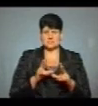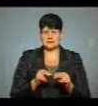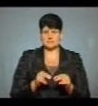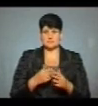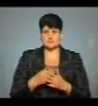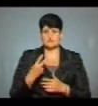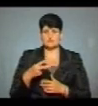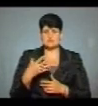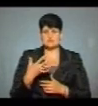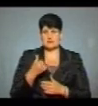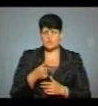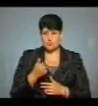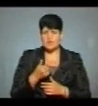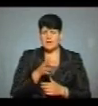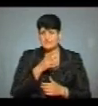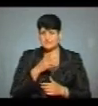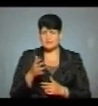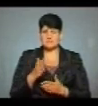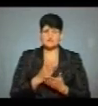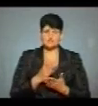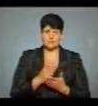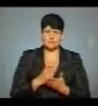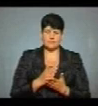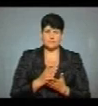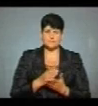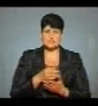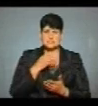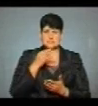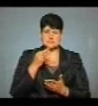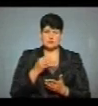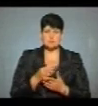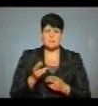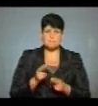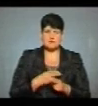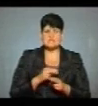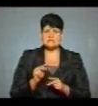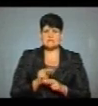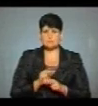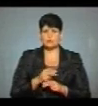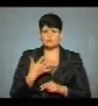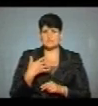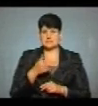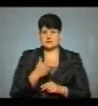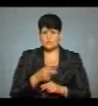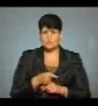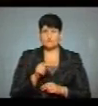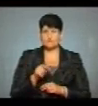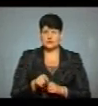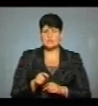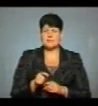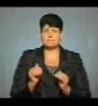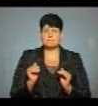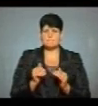біля 25 років, а термін існування, який вже з досвіду без ремонту, біля 50 років. Крім того, вони значно